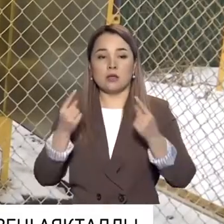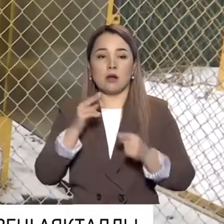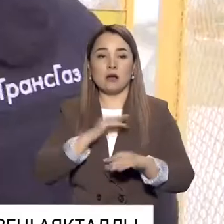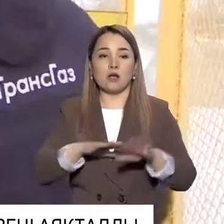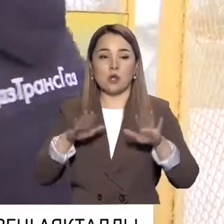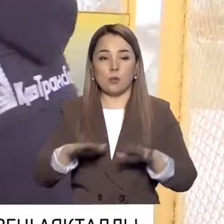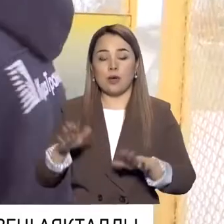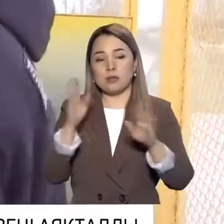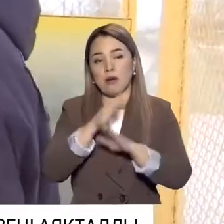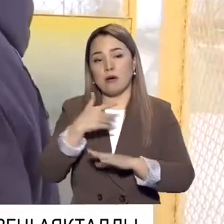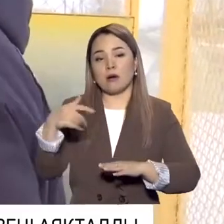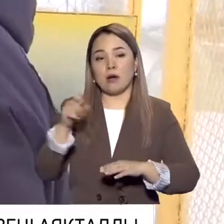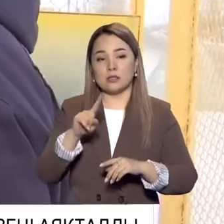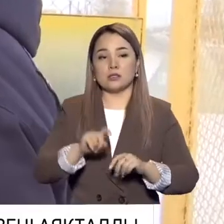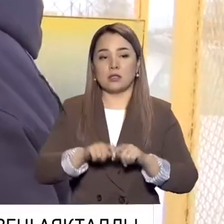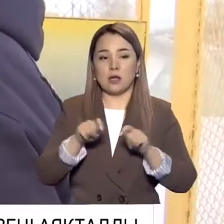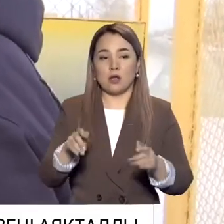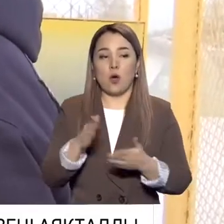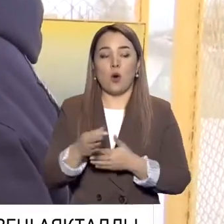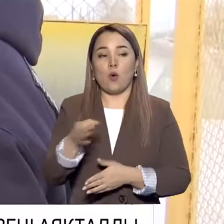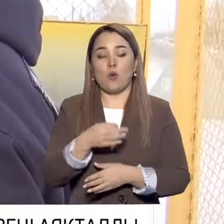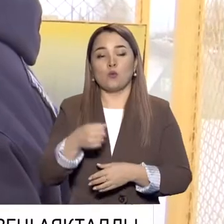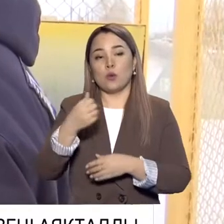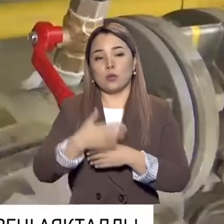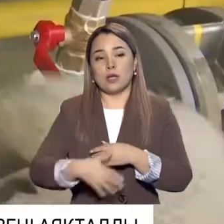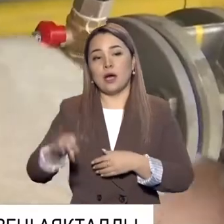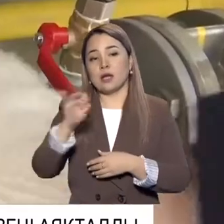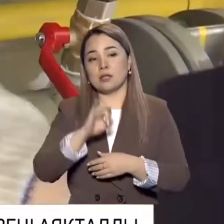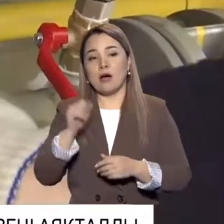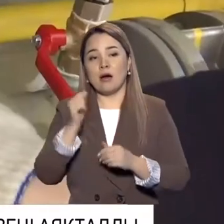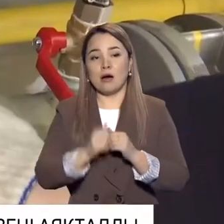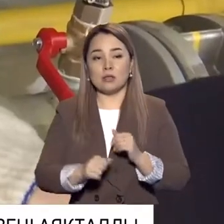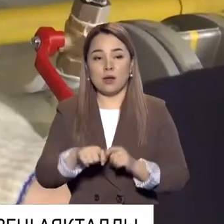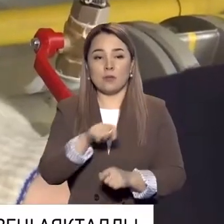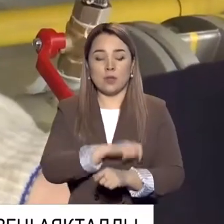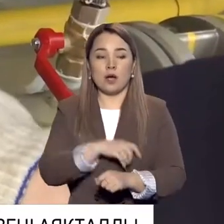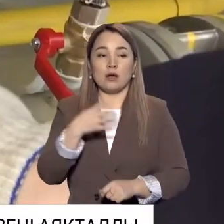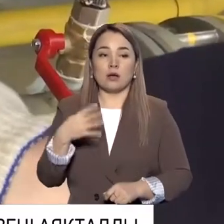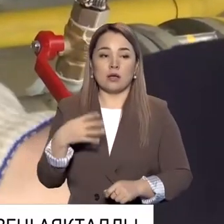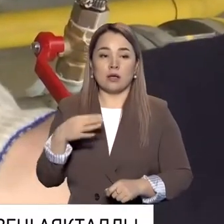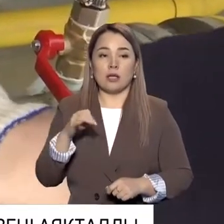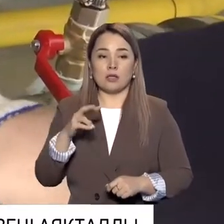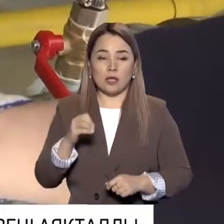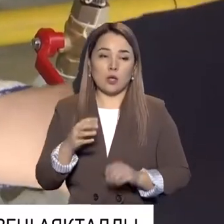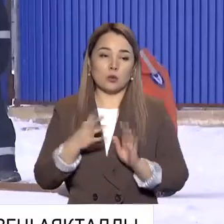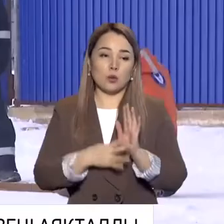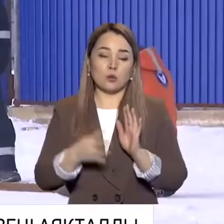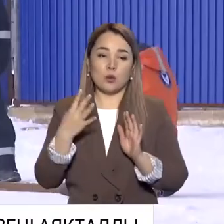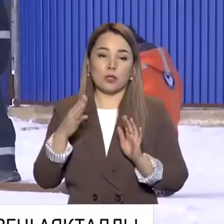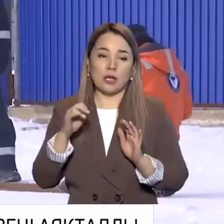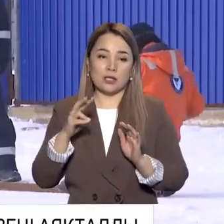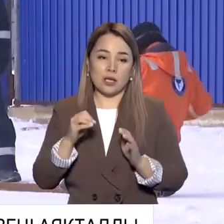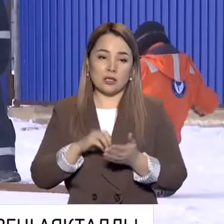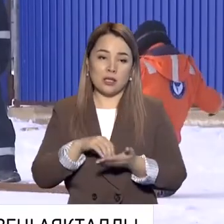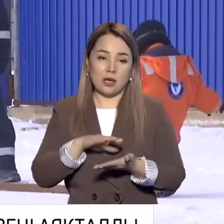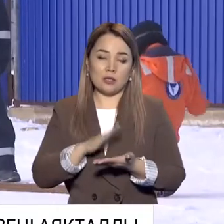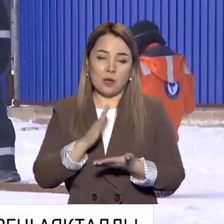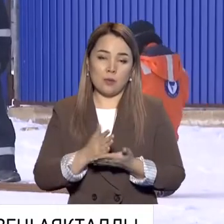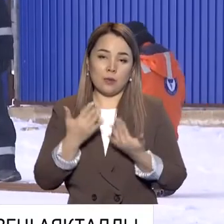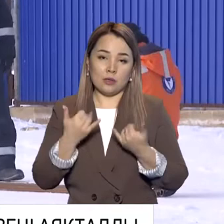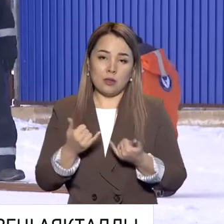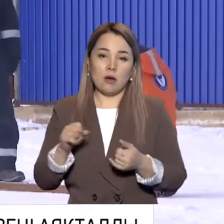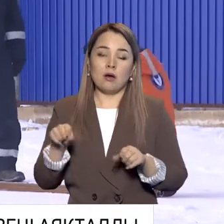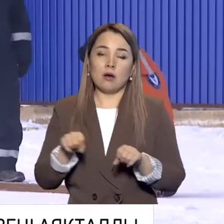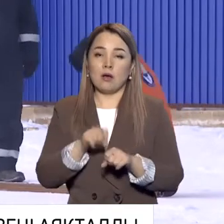кәсіпорындар да табиғи газға көшпек. Бүгінде облыстағы ортақ тариф әр текше метріне 40 теңге 94 тиын болып бекітілген. Келешекте абоненттер саны